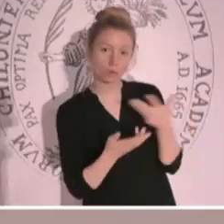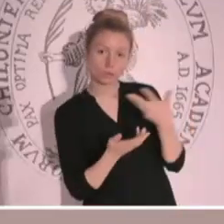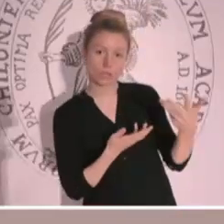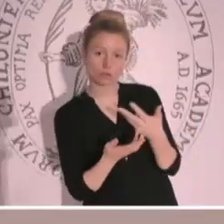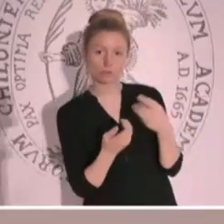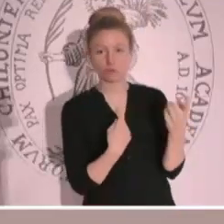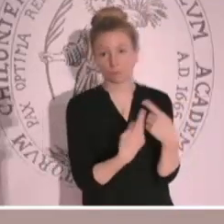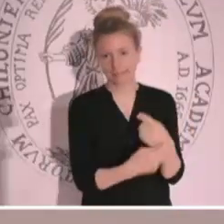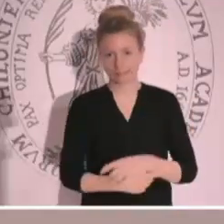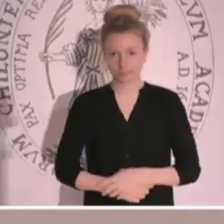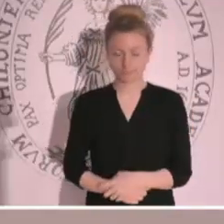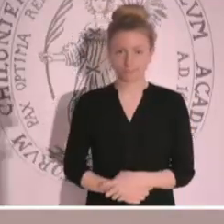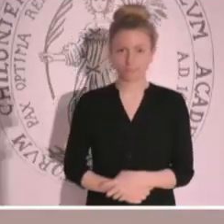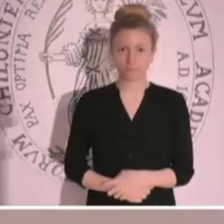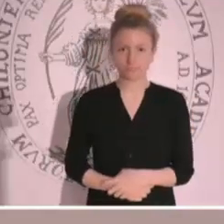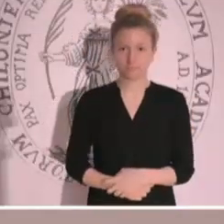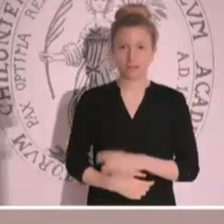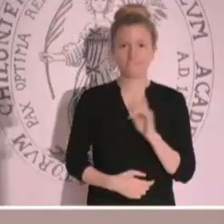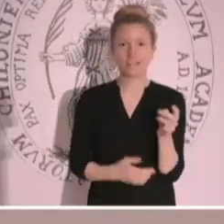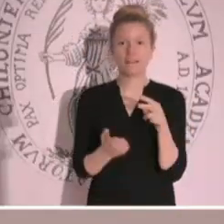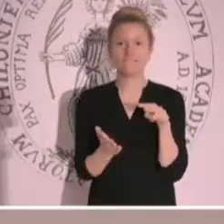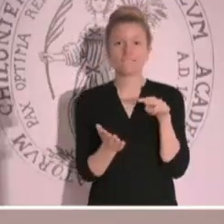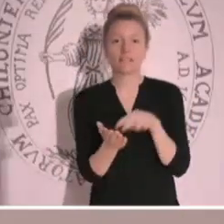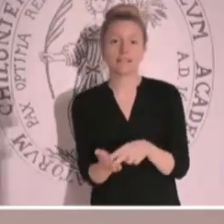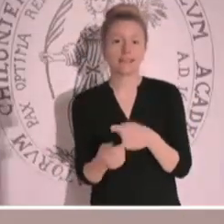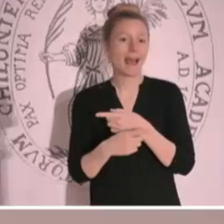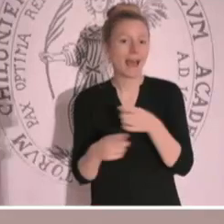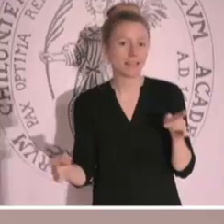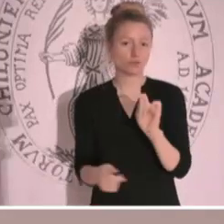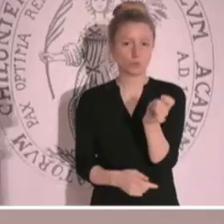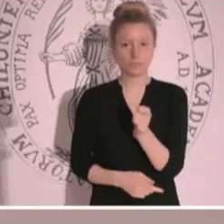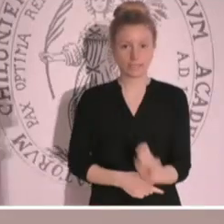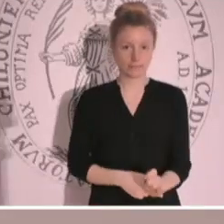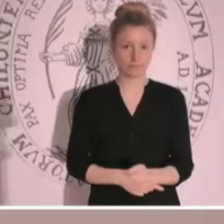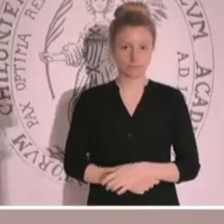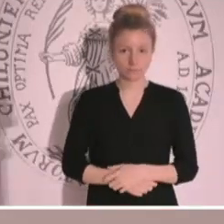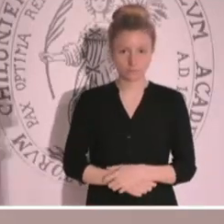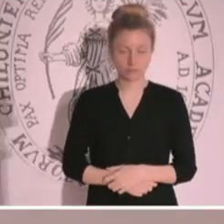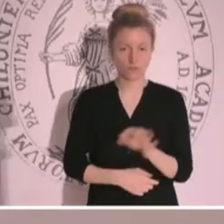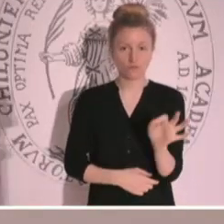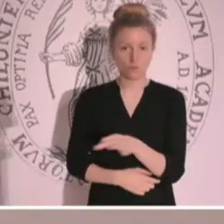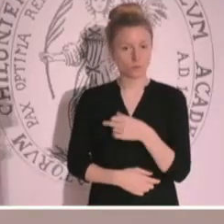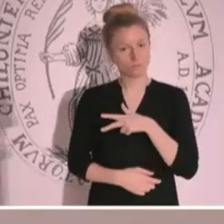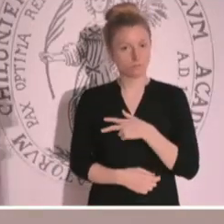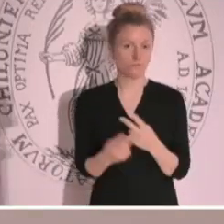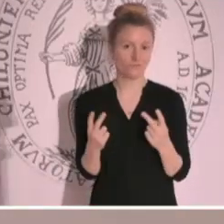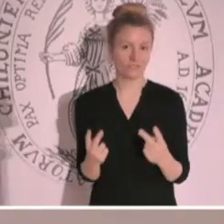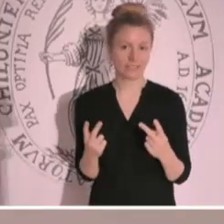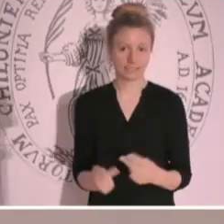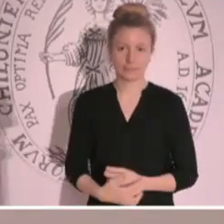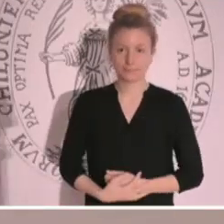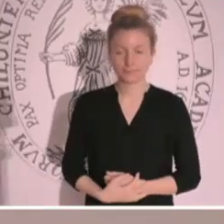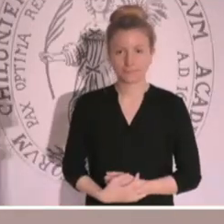Wir stehen für alle Menschen im ASTA und wir stehen für euch, die Studierendenschaft. Das ist uns wirklich ganz wichtig. Wir